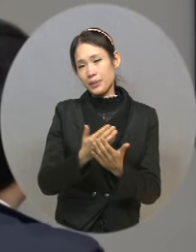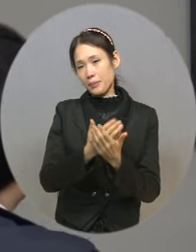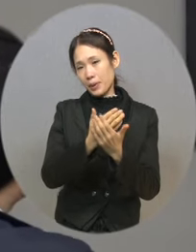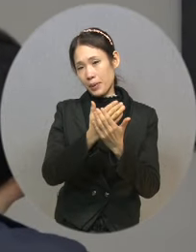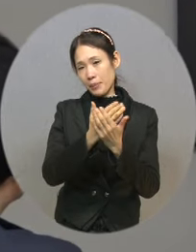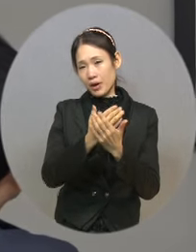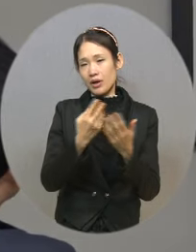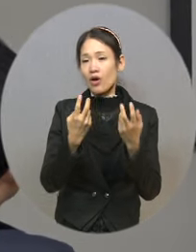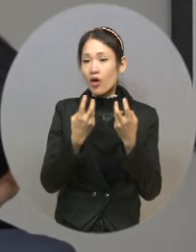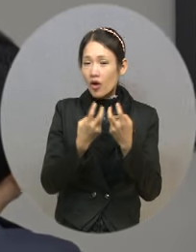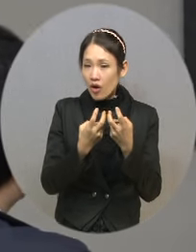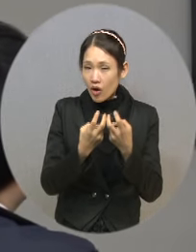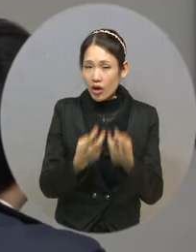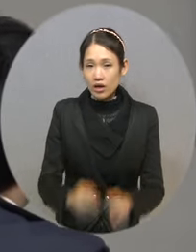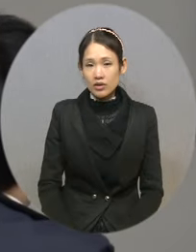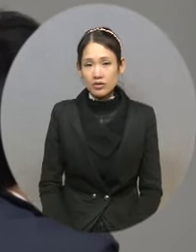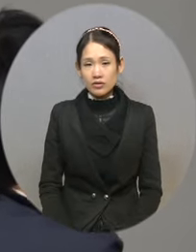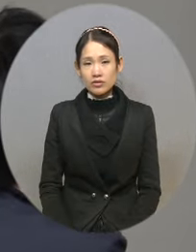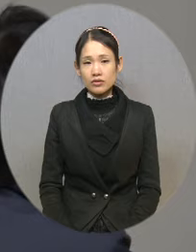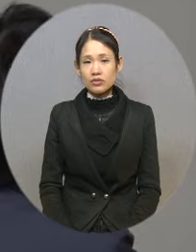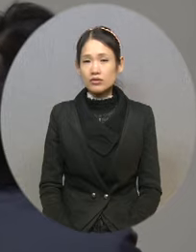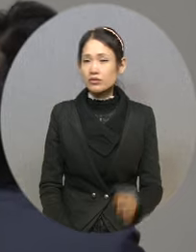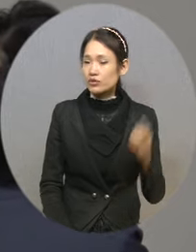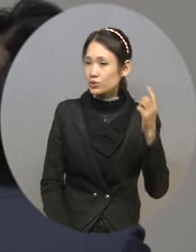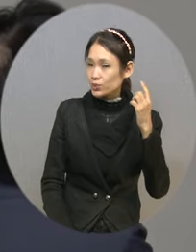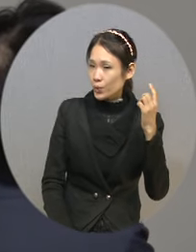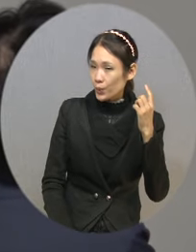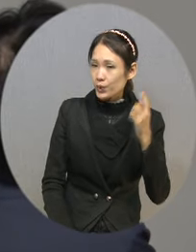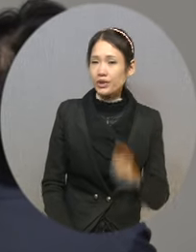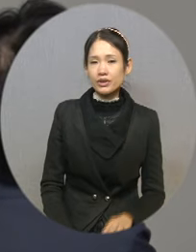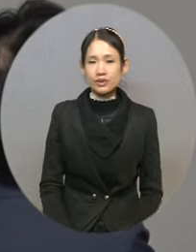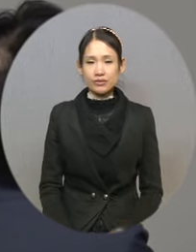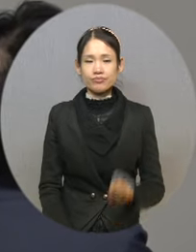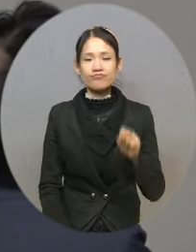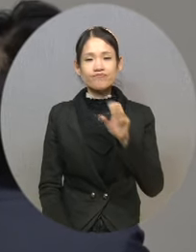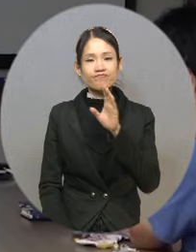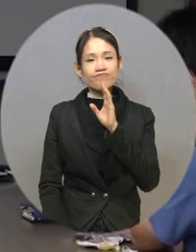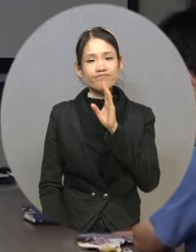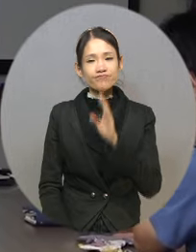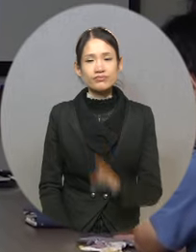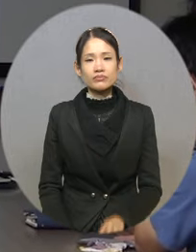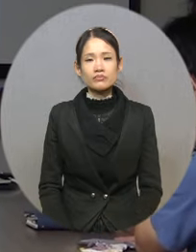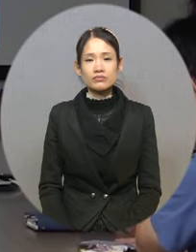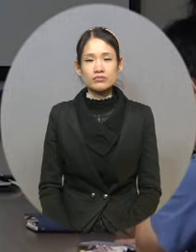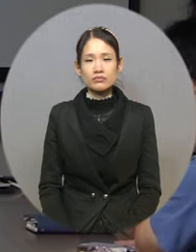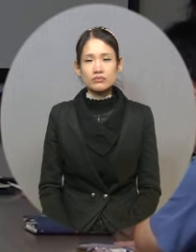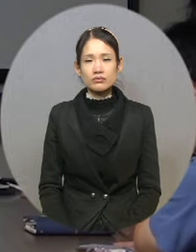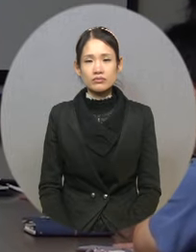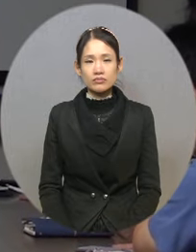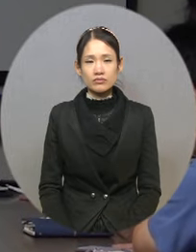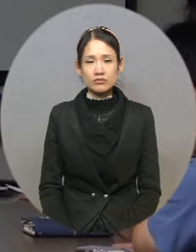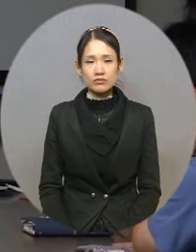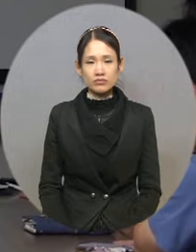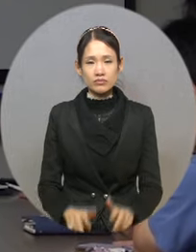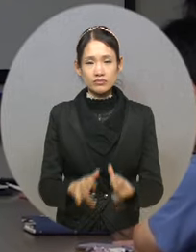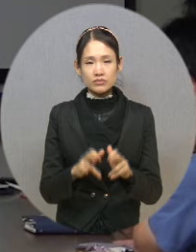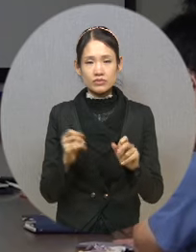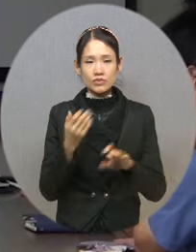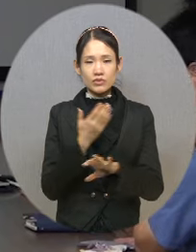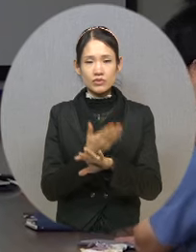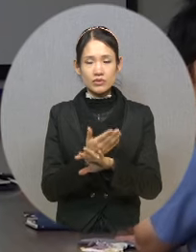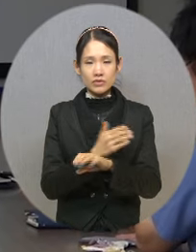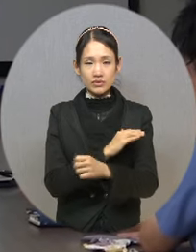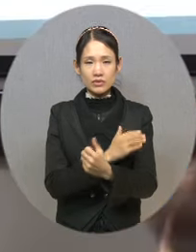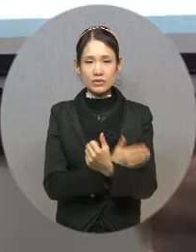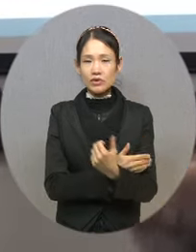발달이 될까요? 네? 맞아요. 소리. 장애는 또 다른 능력이